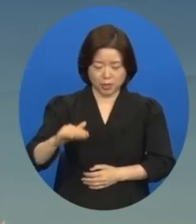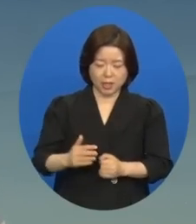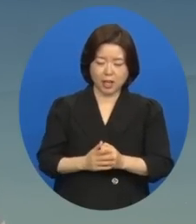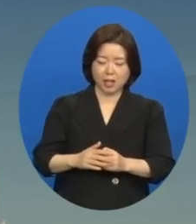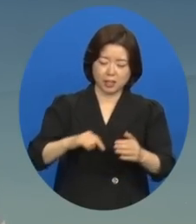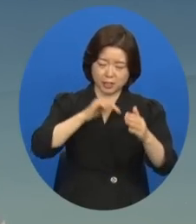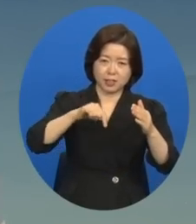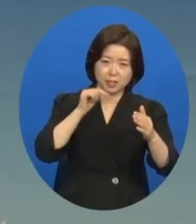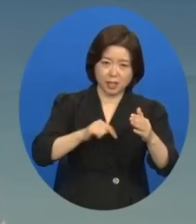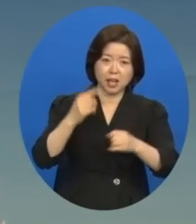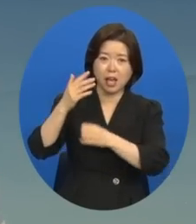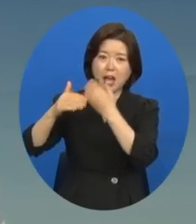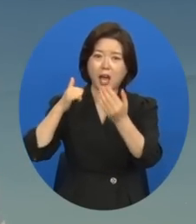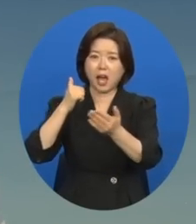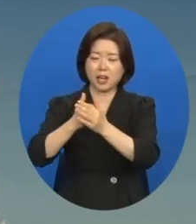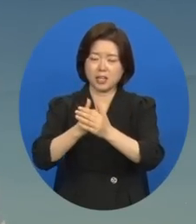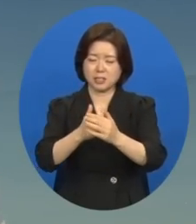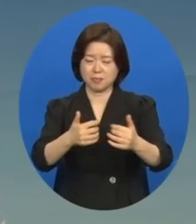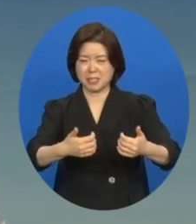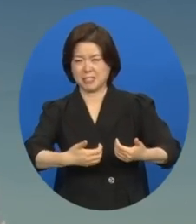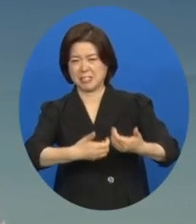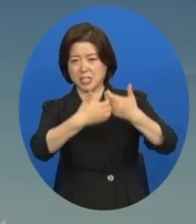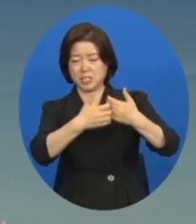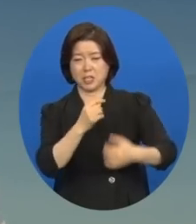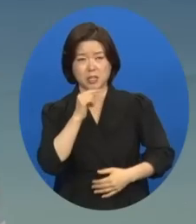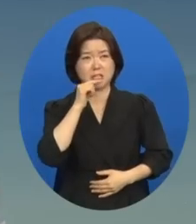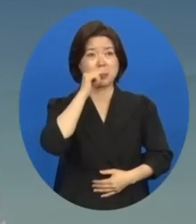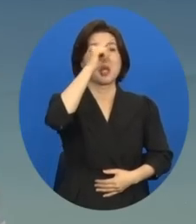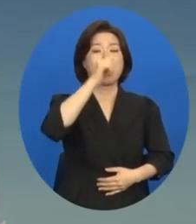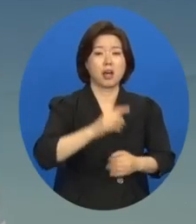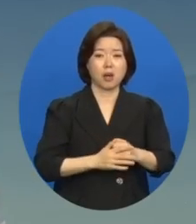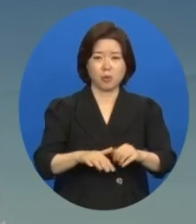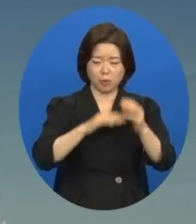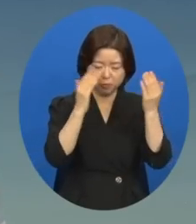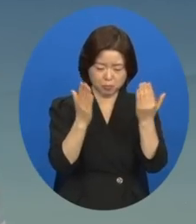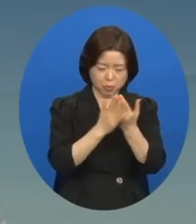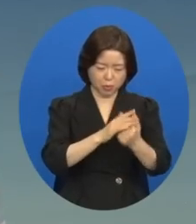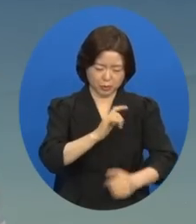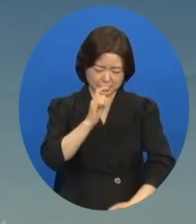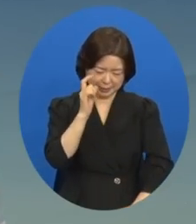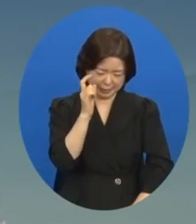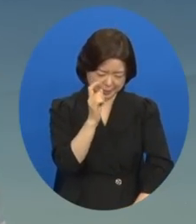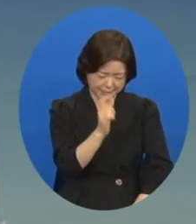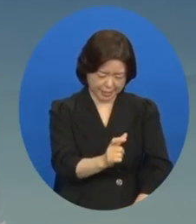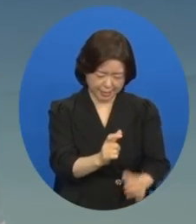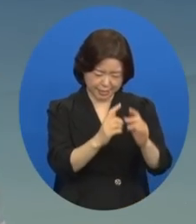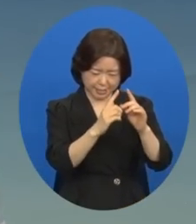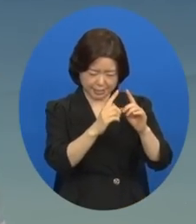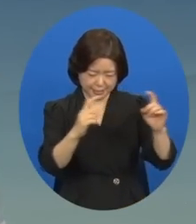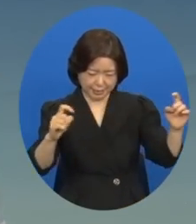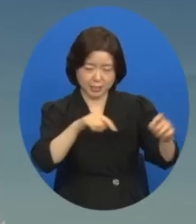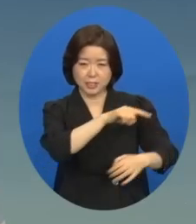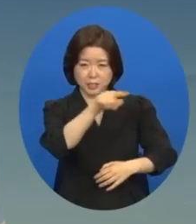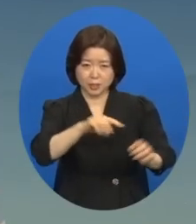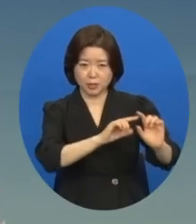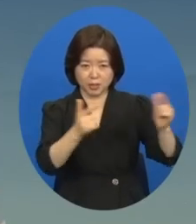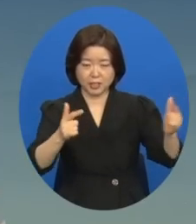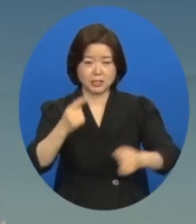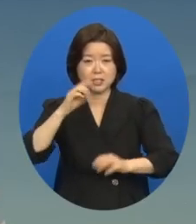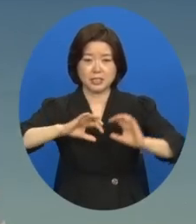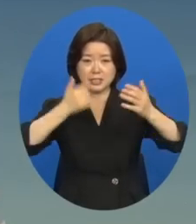안에 하나님을 대적하여 높아진 모든 견고한 진들과 세상의